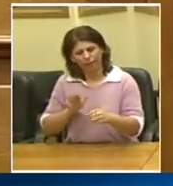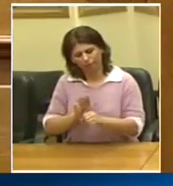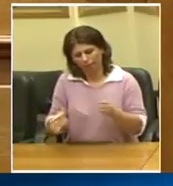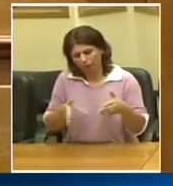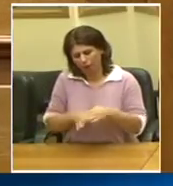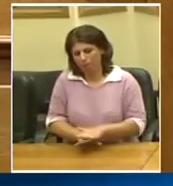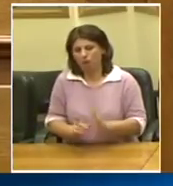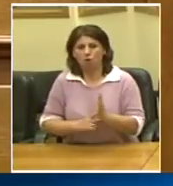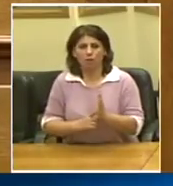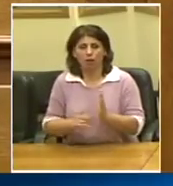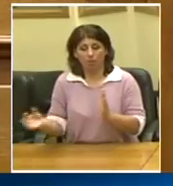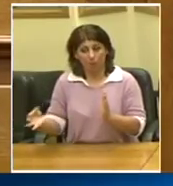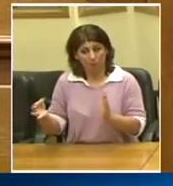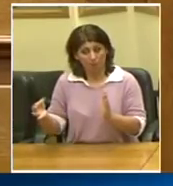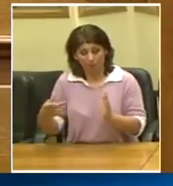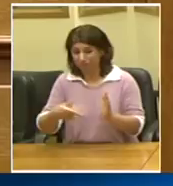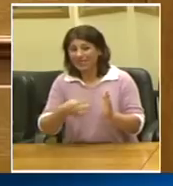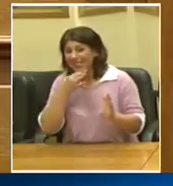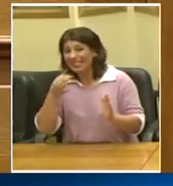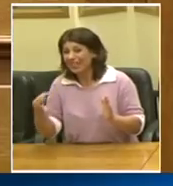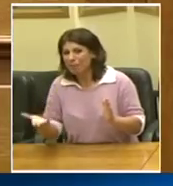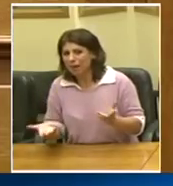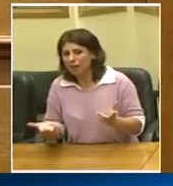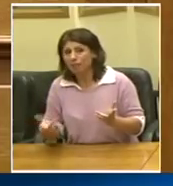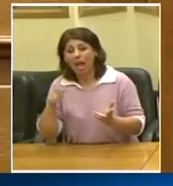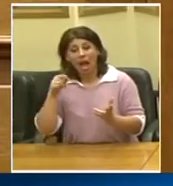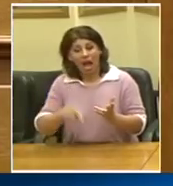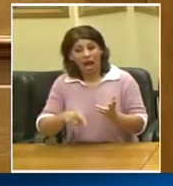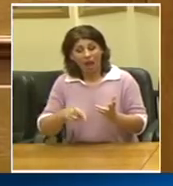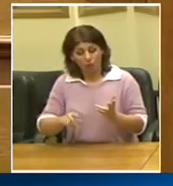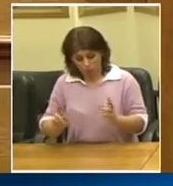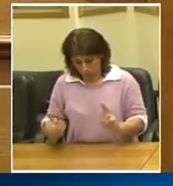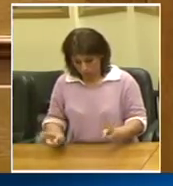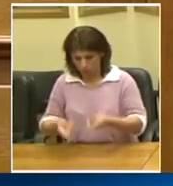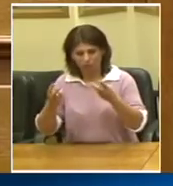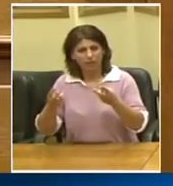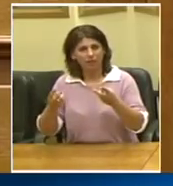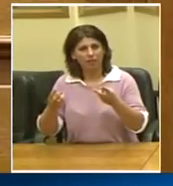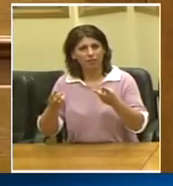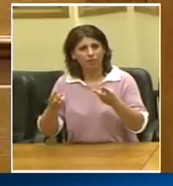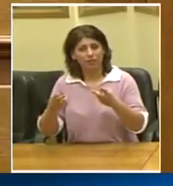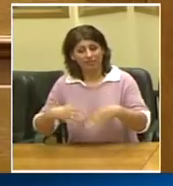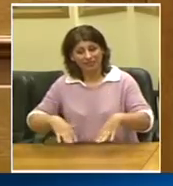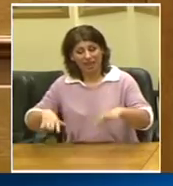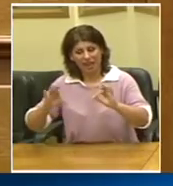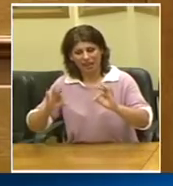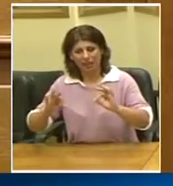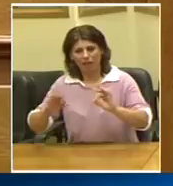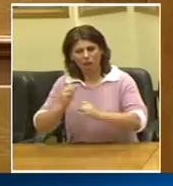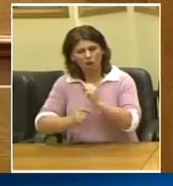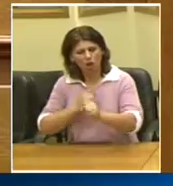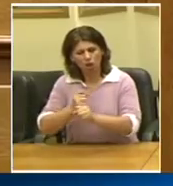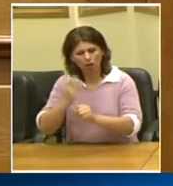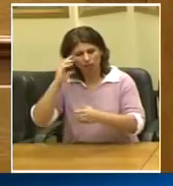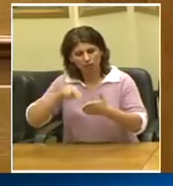νομικά. Μας είπαν λοιπόν ότι αυτό το οποίο ανακάλυψαν ως πατέντα τα πρώτα μεταμνημονιακά χρόνια θα πρέπει